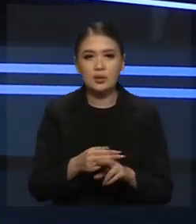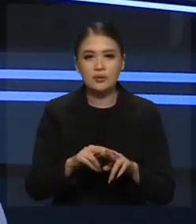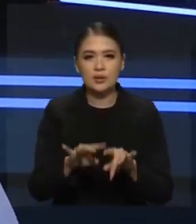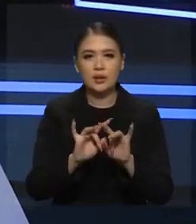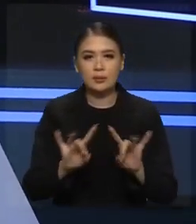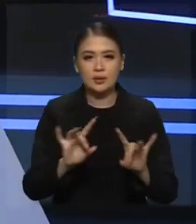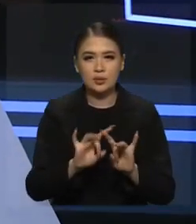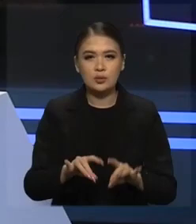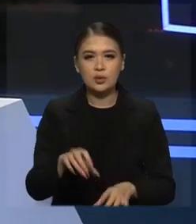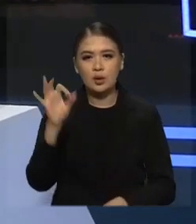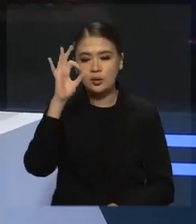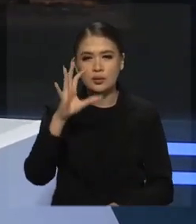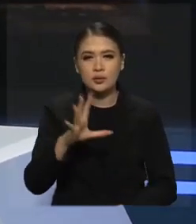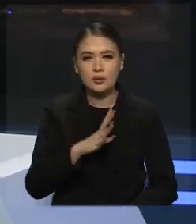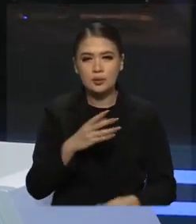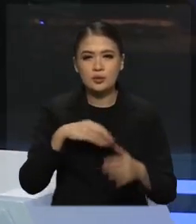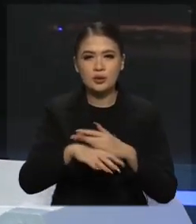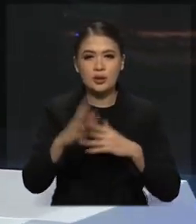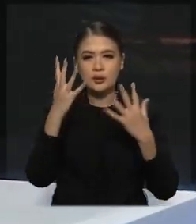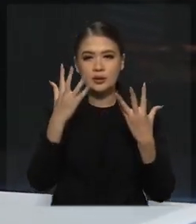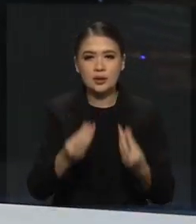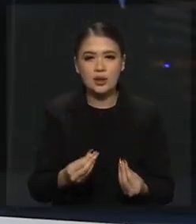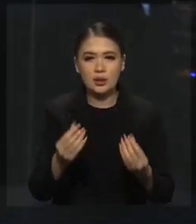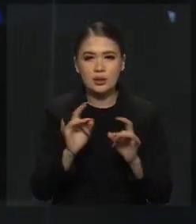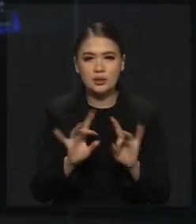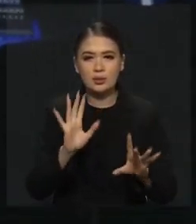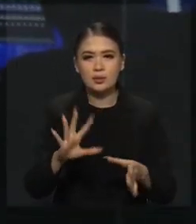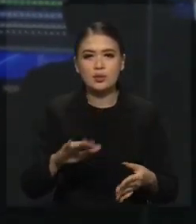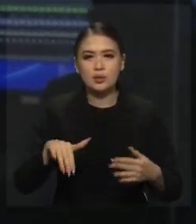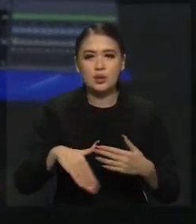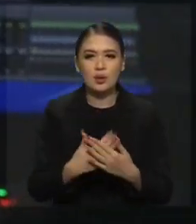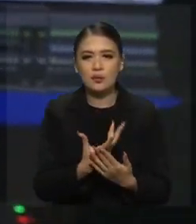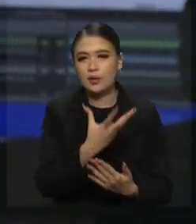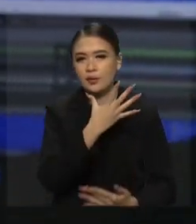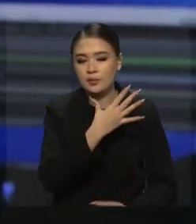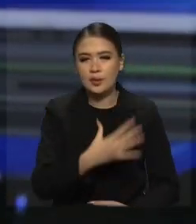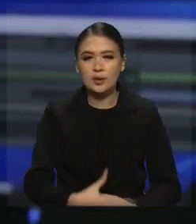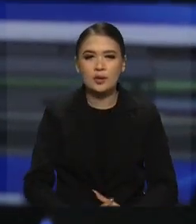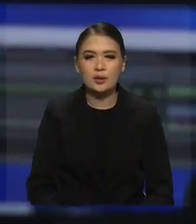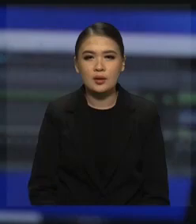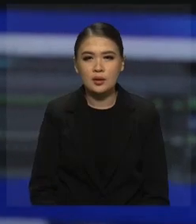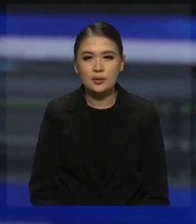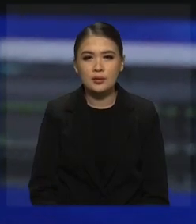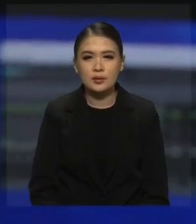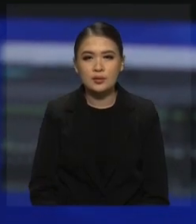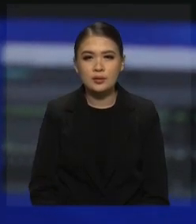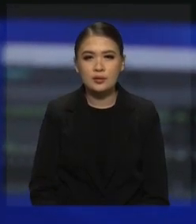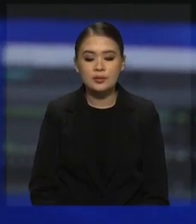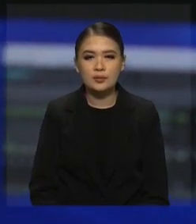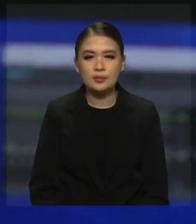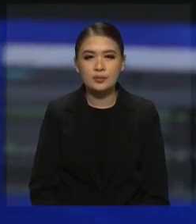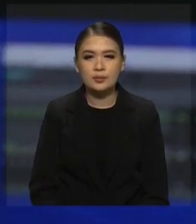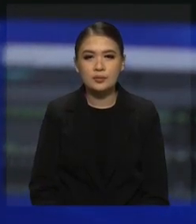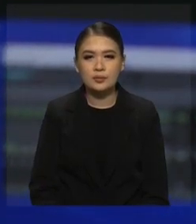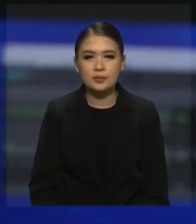О главных событиях уходящего дня расскажу вам я, Айгуль Мукей, в информационно-аналитической программе «Новое время». Сурдоперевод